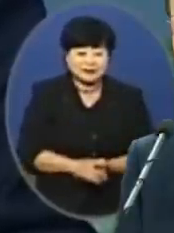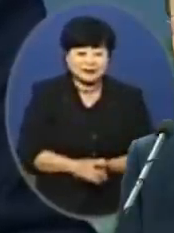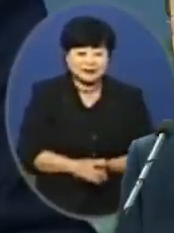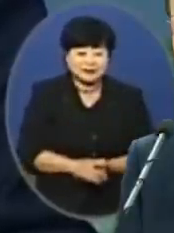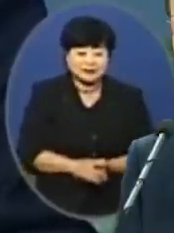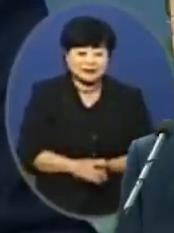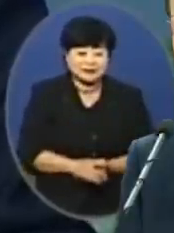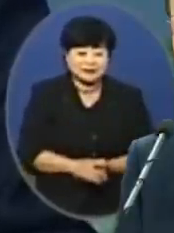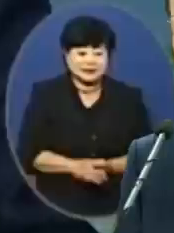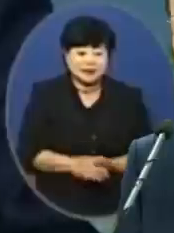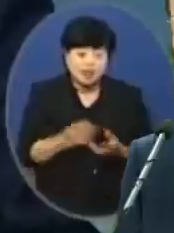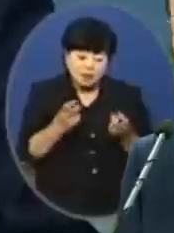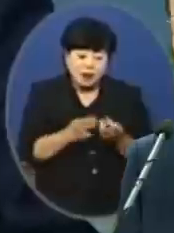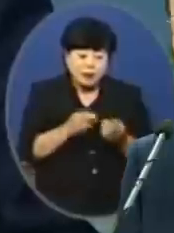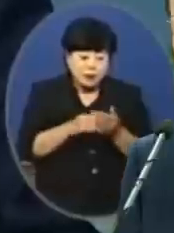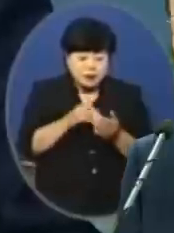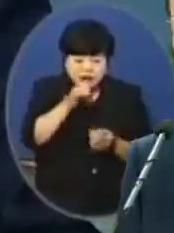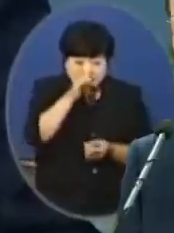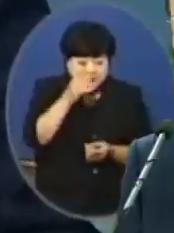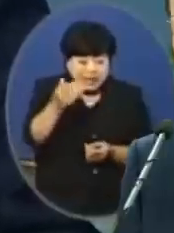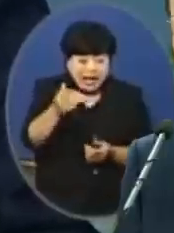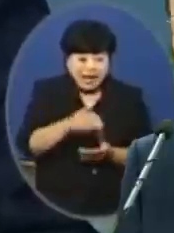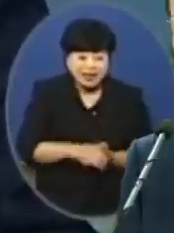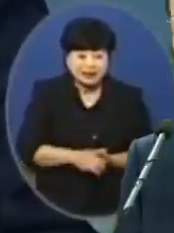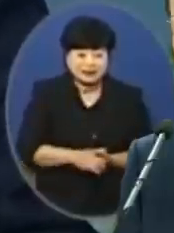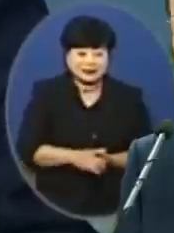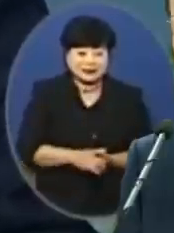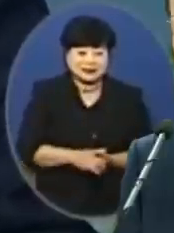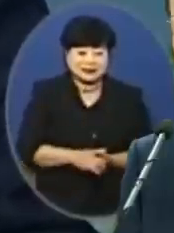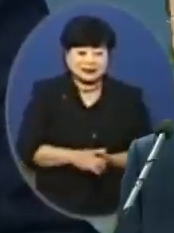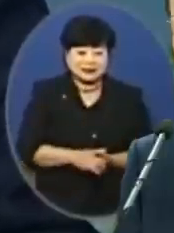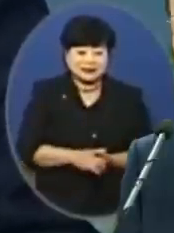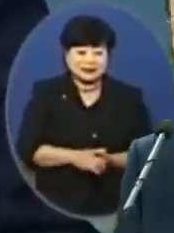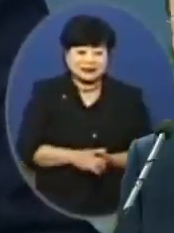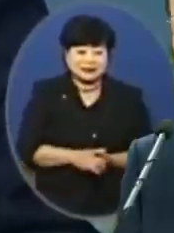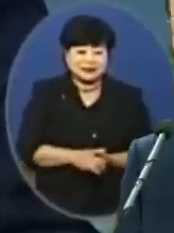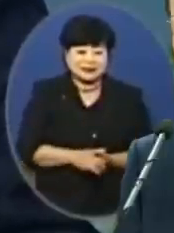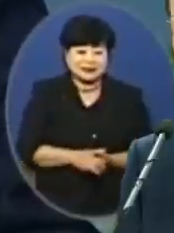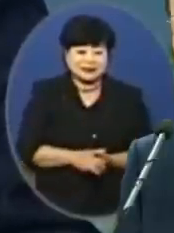무슨 비결이 있느냐? 그래서 제가 하는 말은